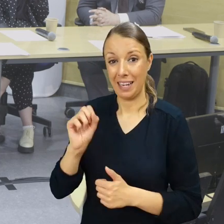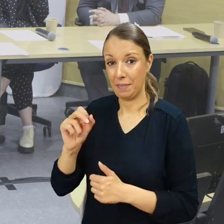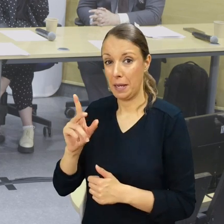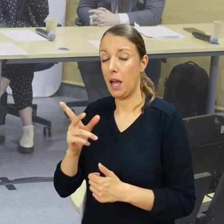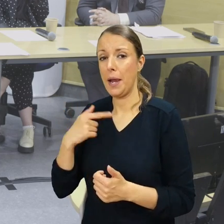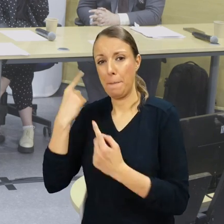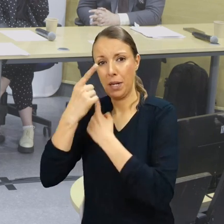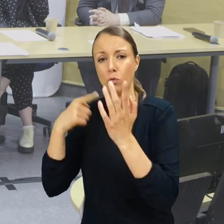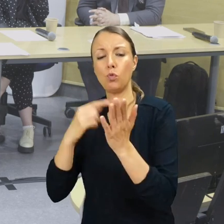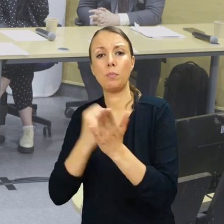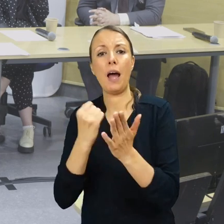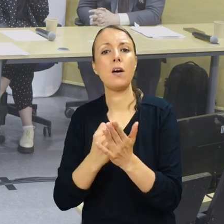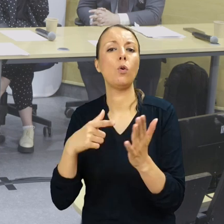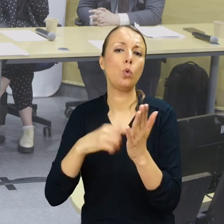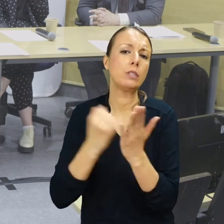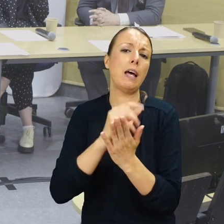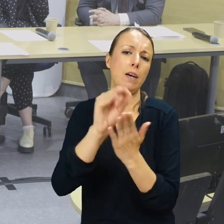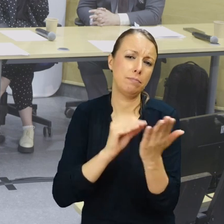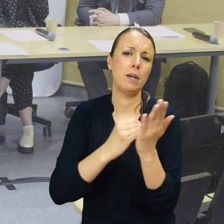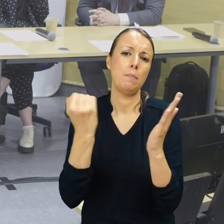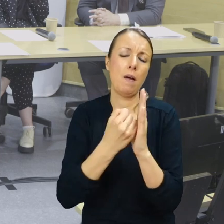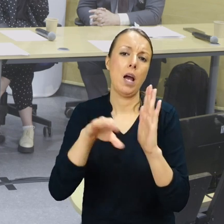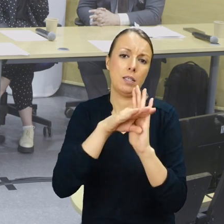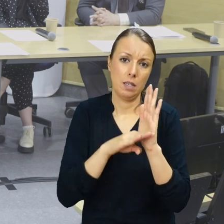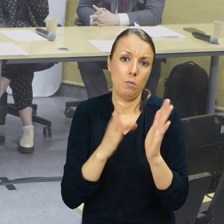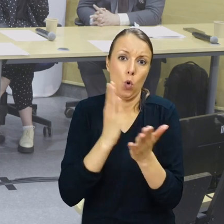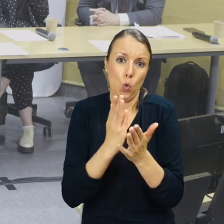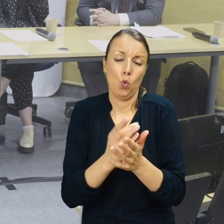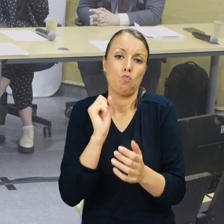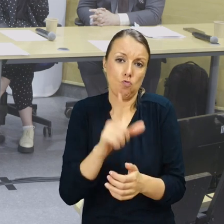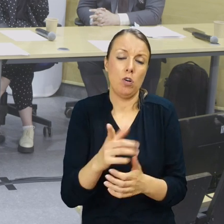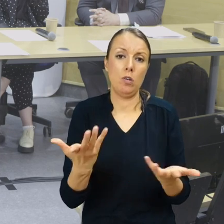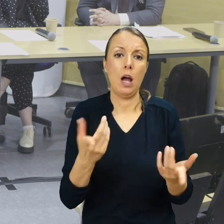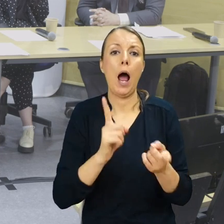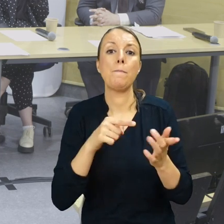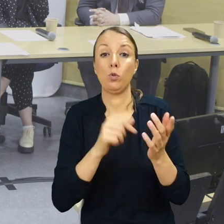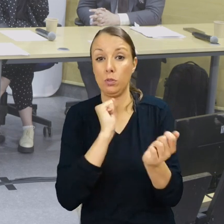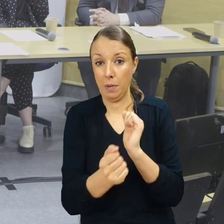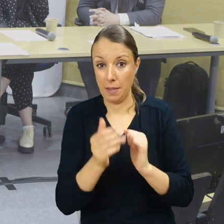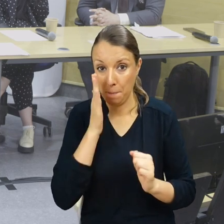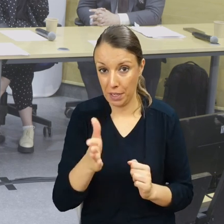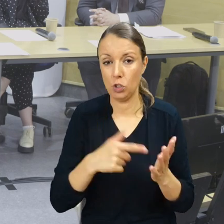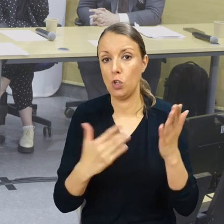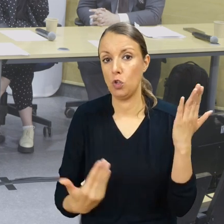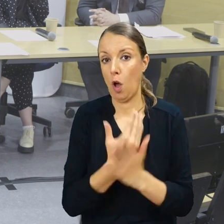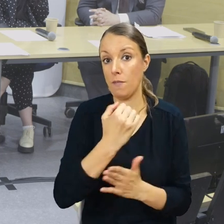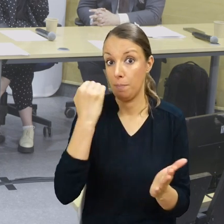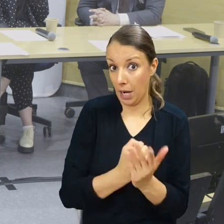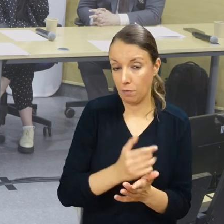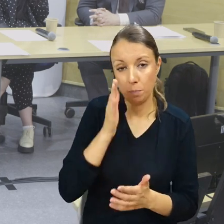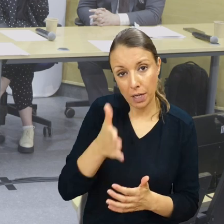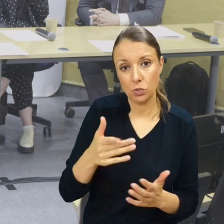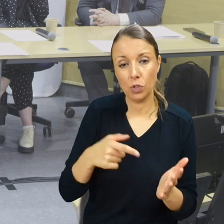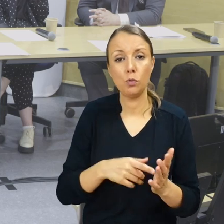legislacyjna. Tutaj no mamy ramy takie, jakie są i musimy to albo będzie zmienione i będziemy stosować nowe prawo i wtedy w świetle